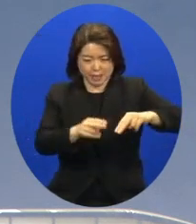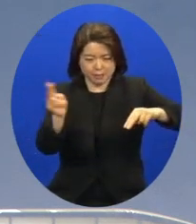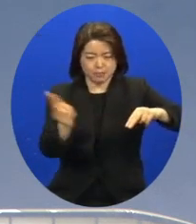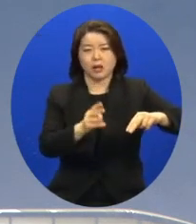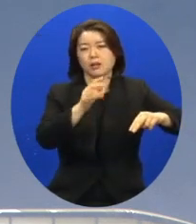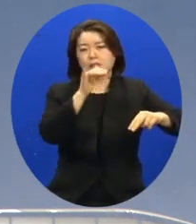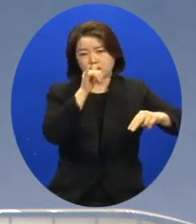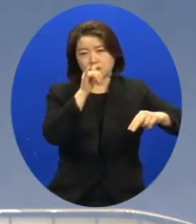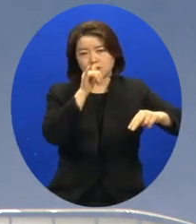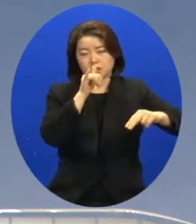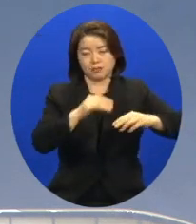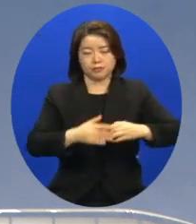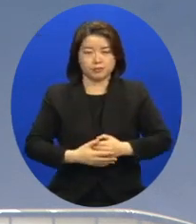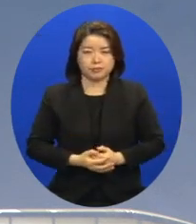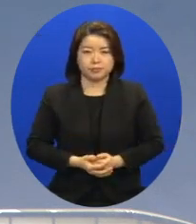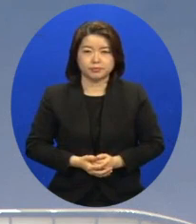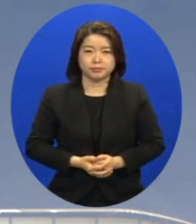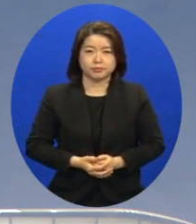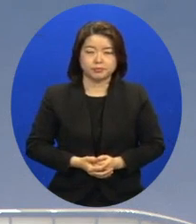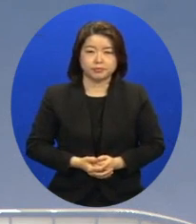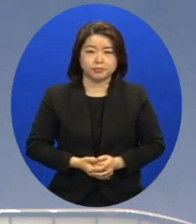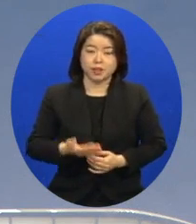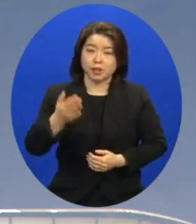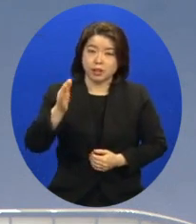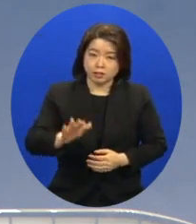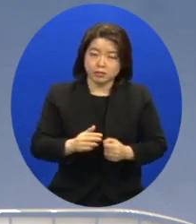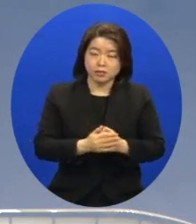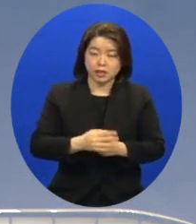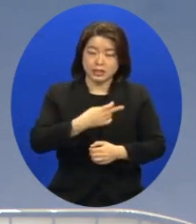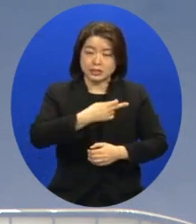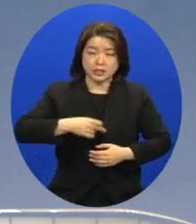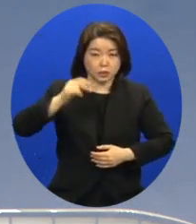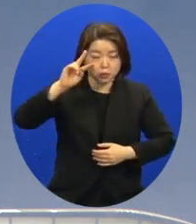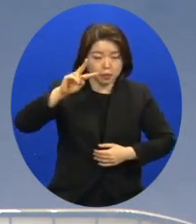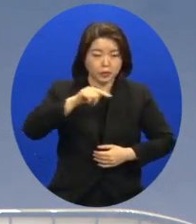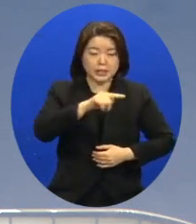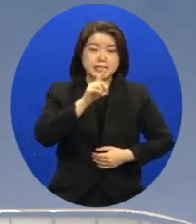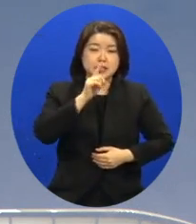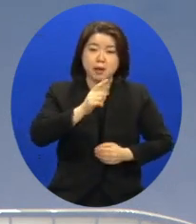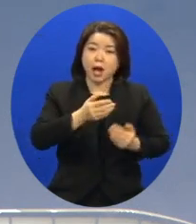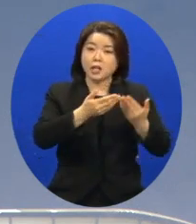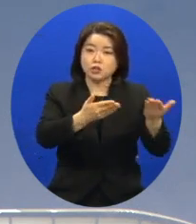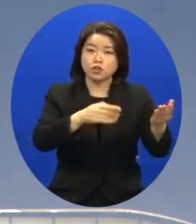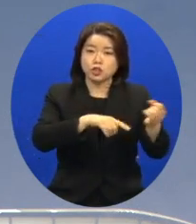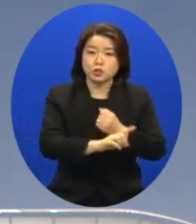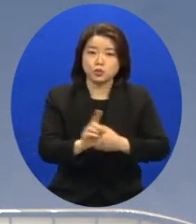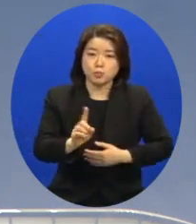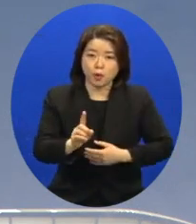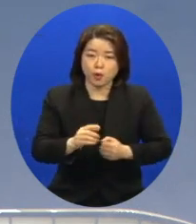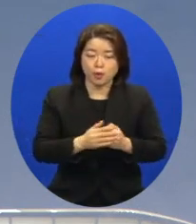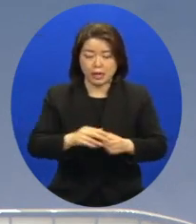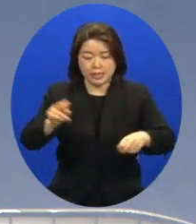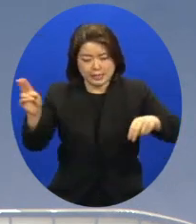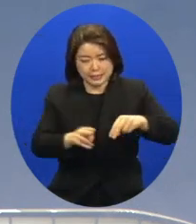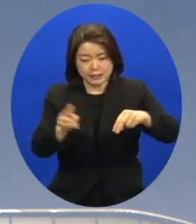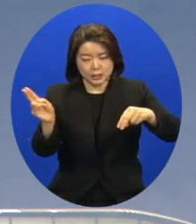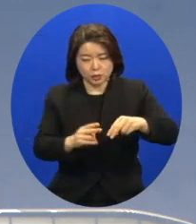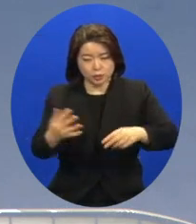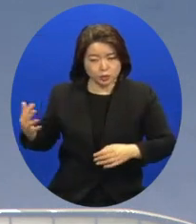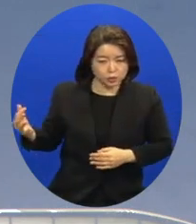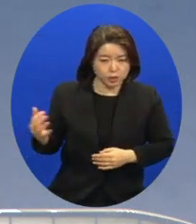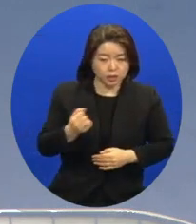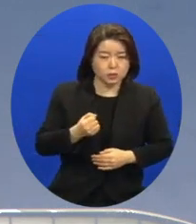때렸습니다. 매를 든 거죠. 근데 사도 바울이 이 말을 한 것은 채찍을 들고 가고 싶지